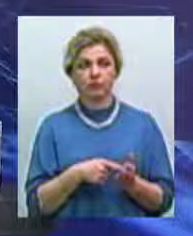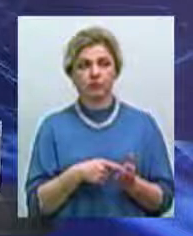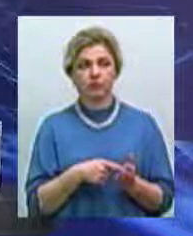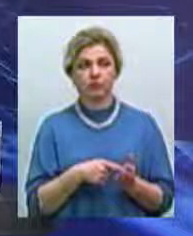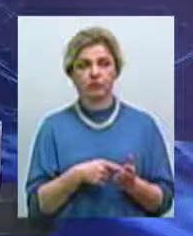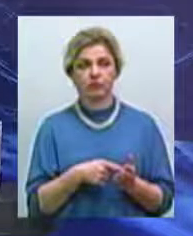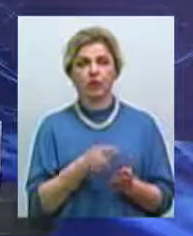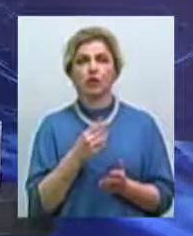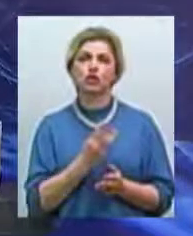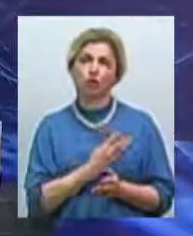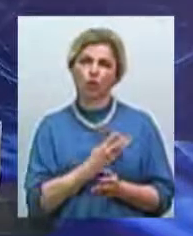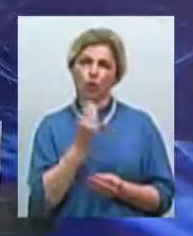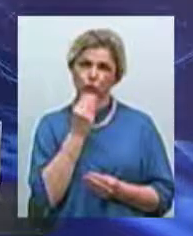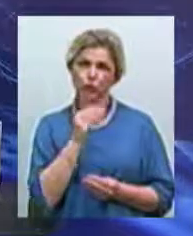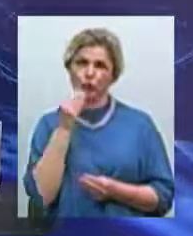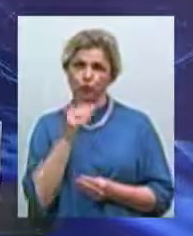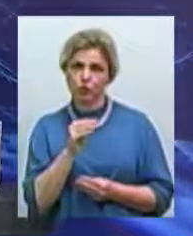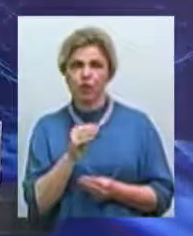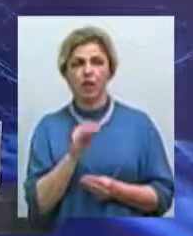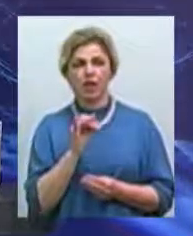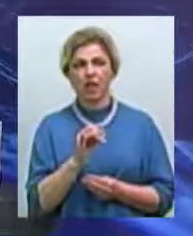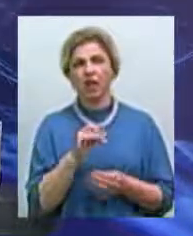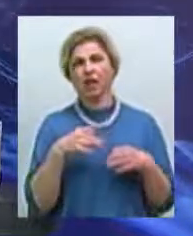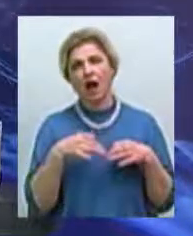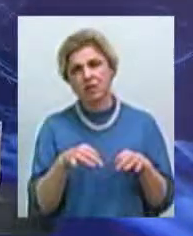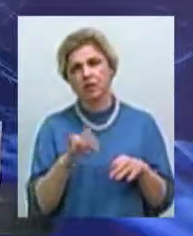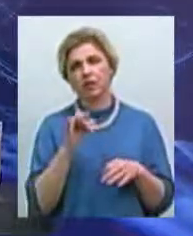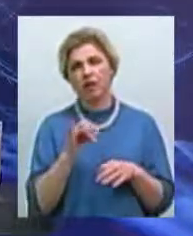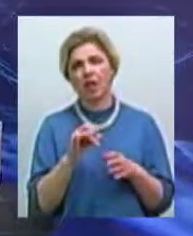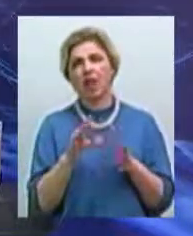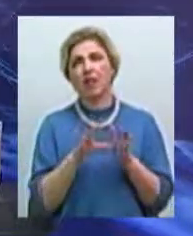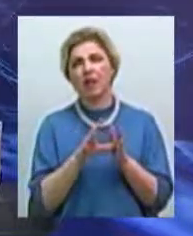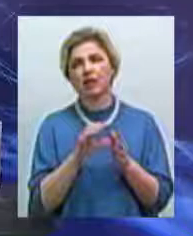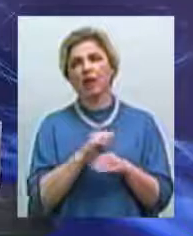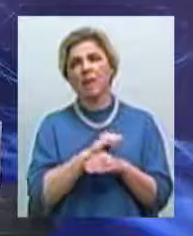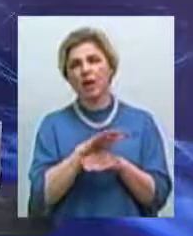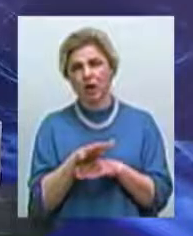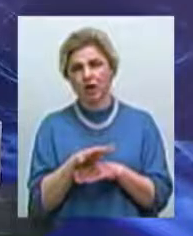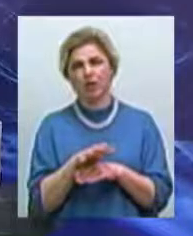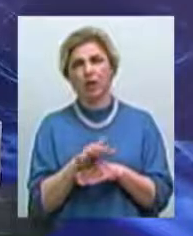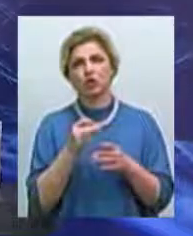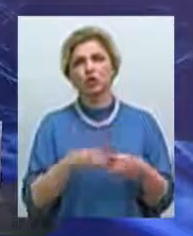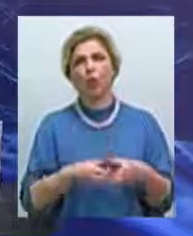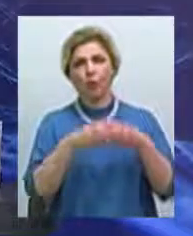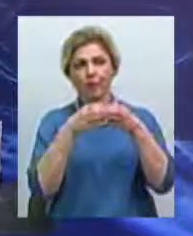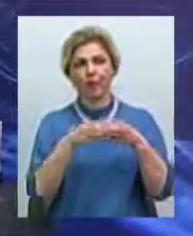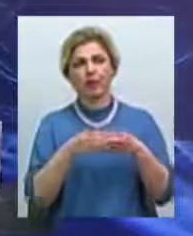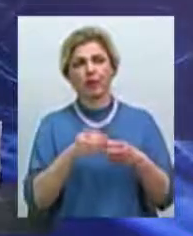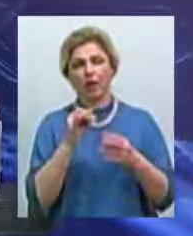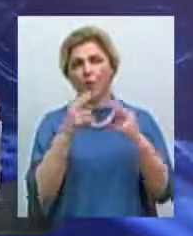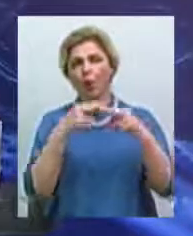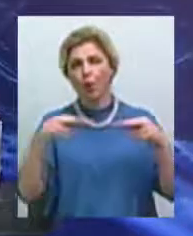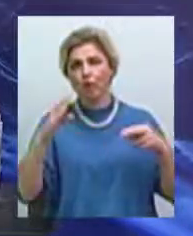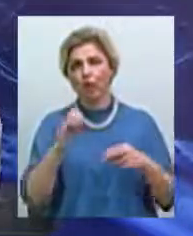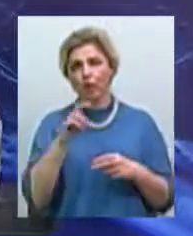бажає лучшого. І сам транспорт, і електромережа, яка йде, подається, стовби і проводи, це